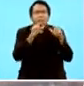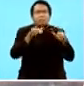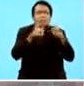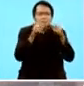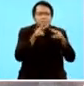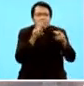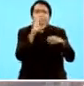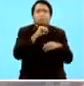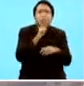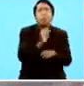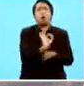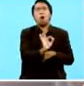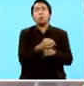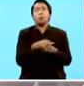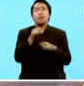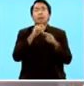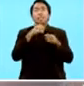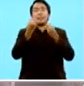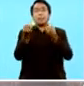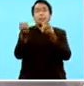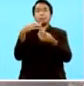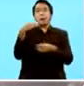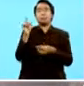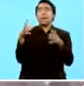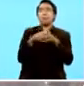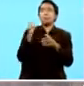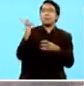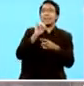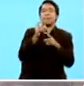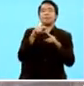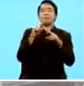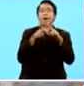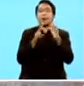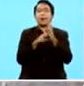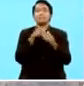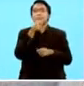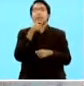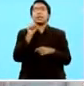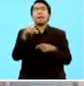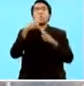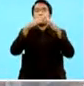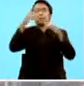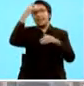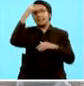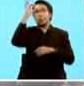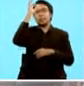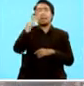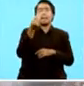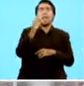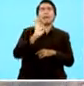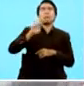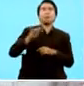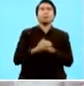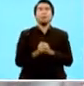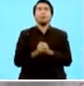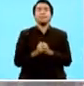terbaru identifikasi jenazah, kita segera bergabung dengan Irfan Tanjung langsung dari Rumah Sakit Polri Kramat Jati, Jakarta Timur. Irfan, adakah